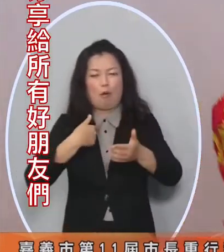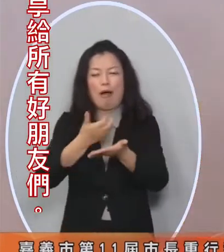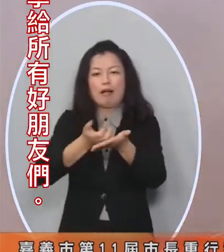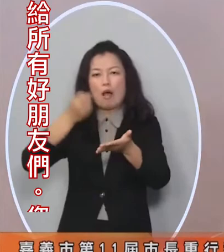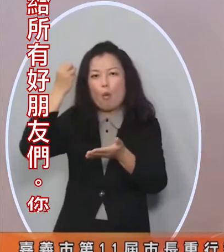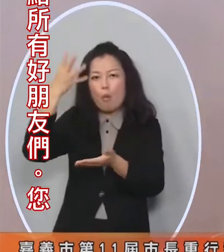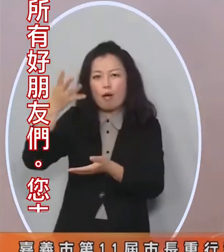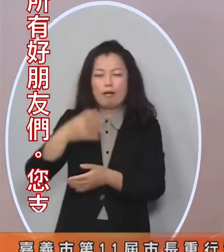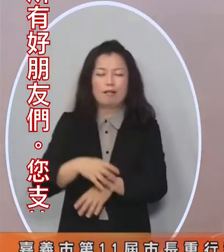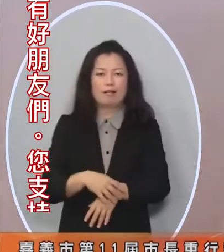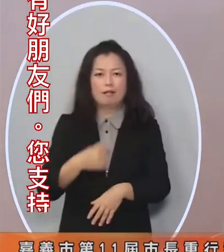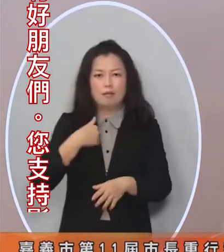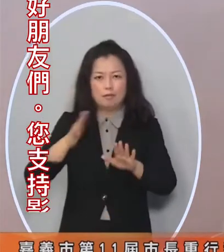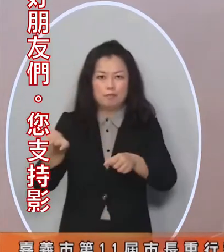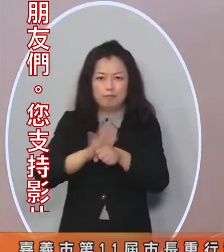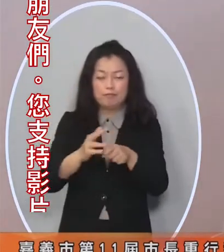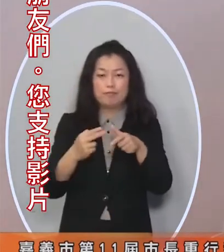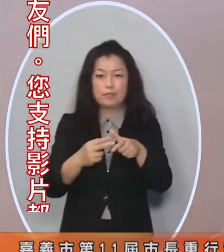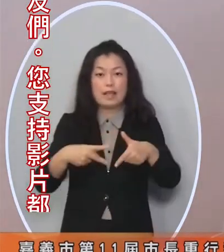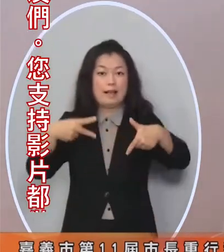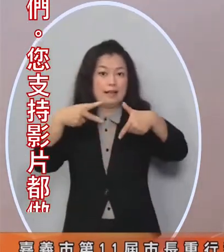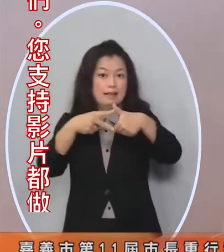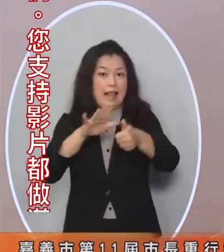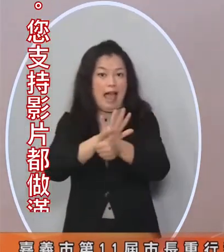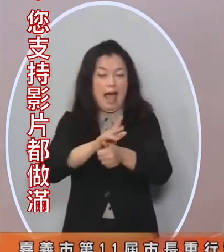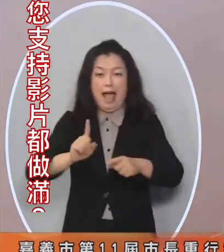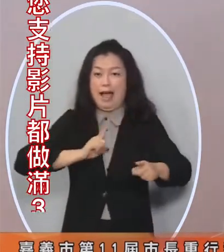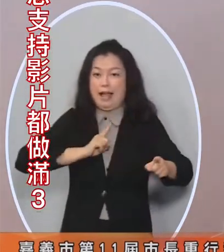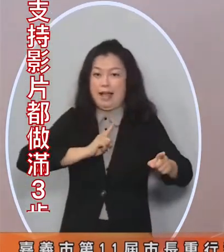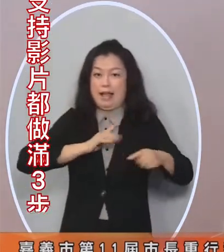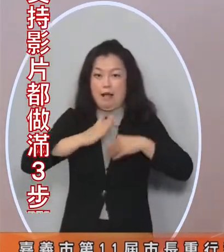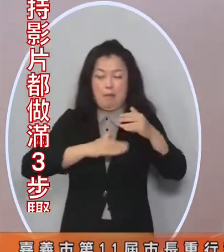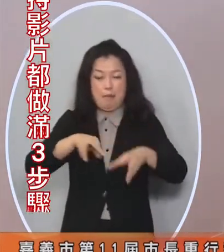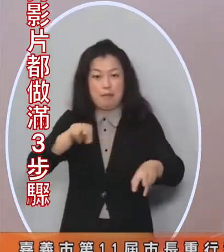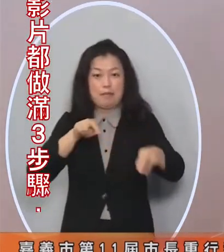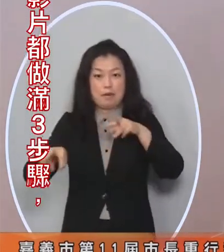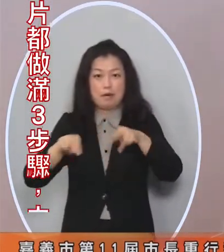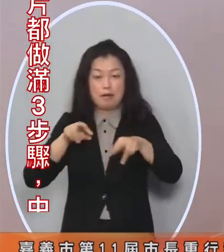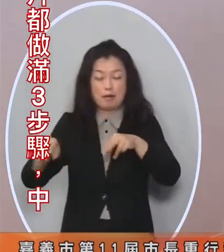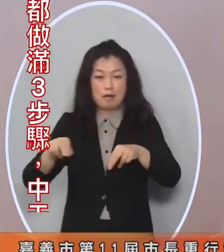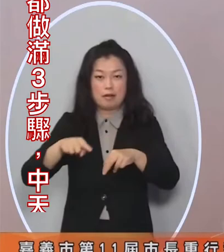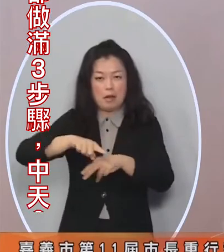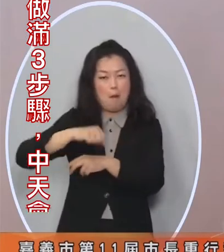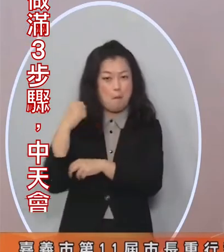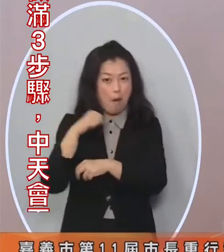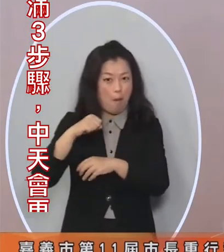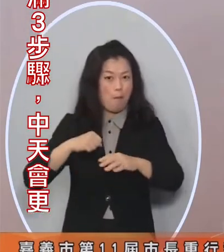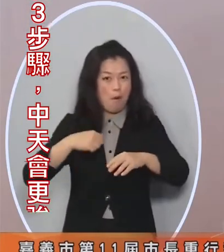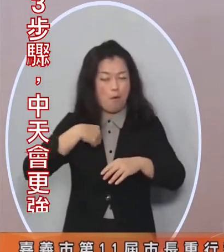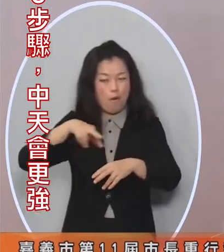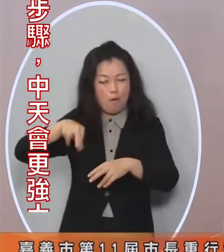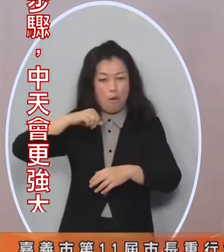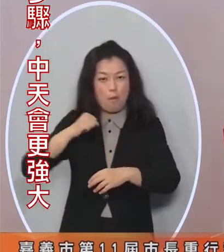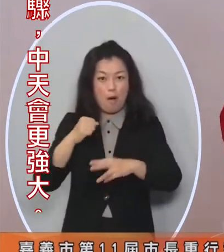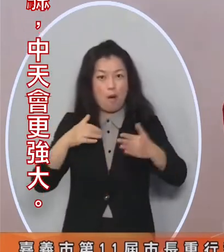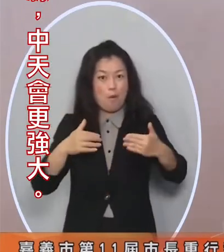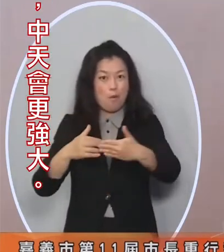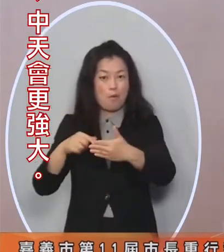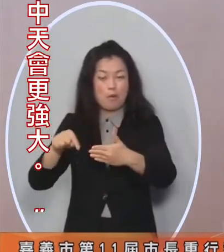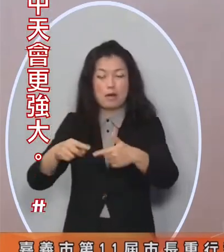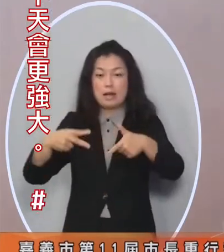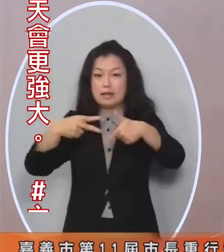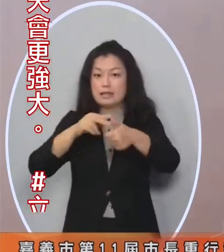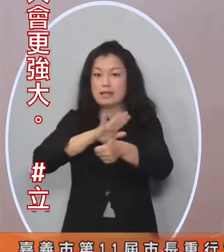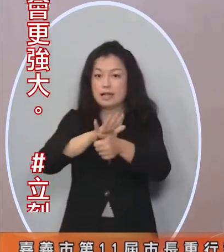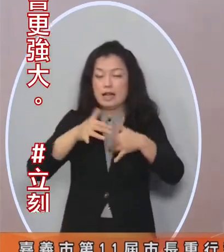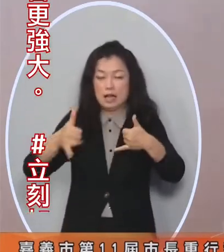忘了哈，太多好吃了，大家也没这个仁爱自助餐哈，他这个我吃了一个，本来有两个鱼哈，被刚才赶快吃掉了哈。各位，仁爱自助餐在仁